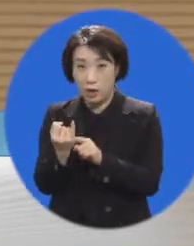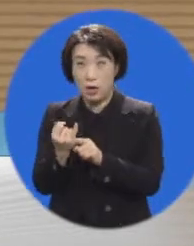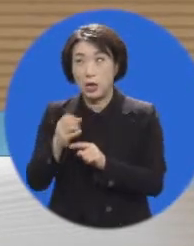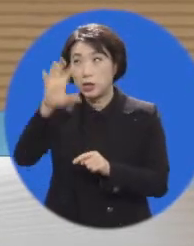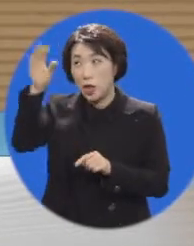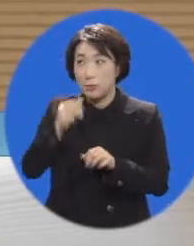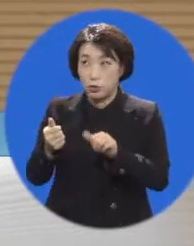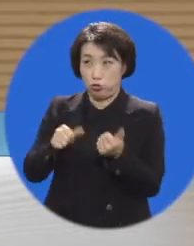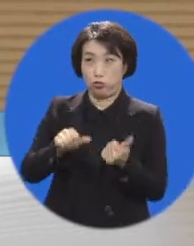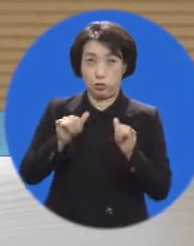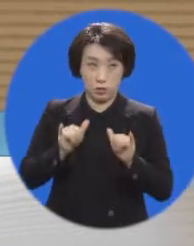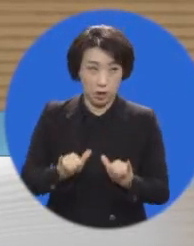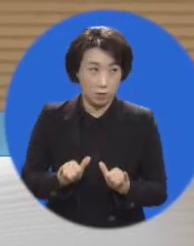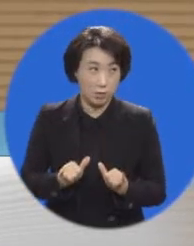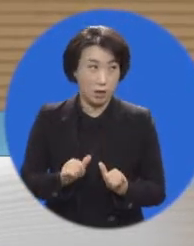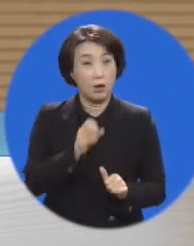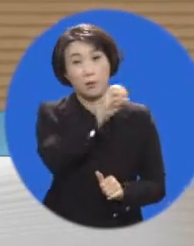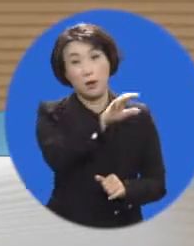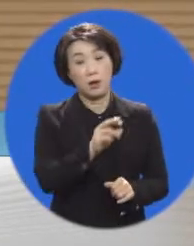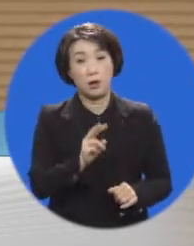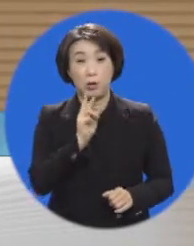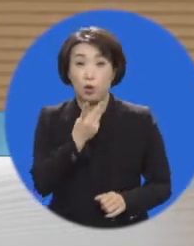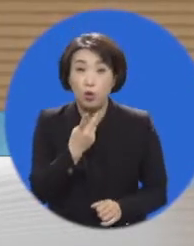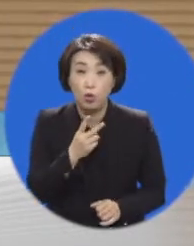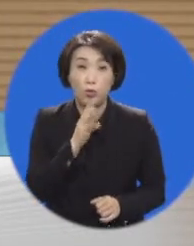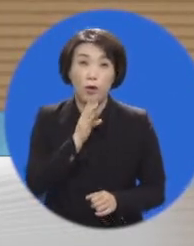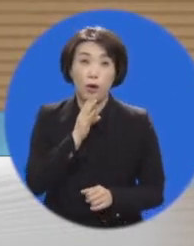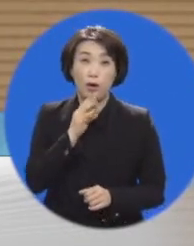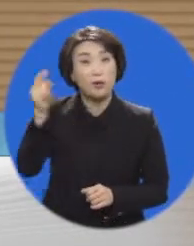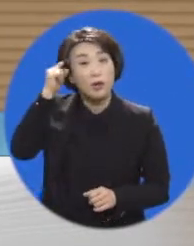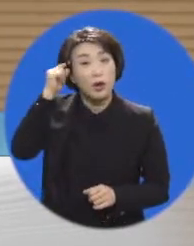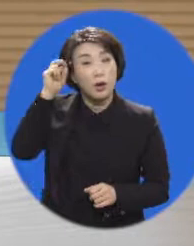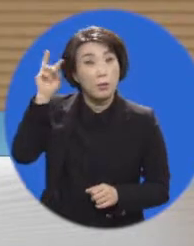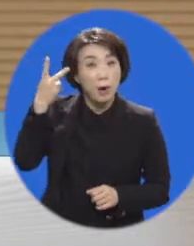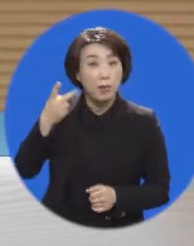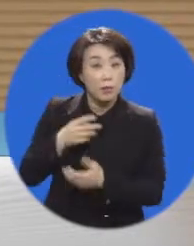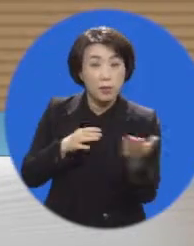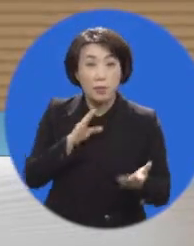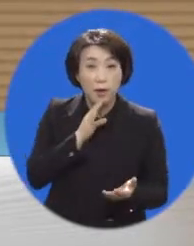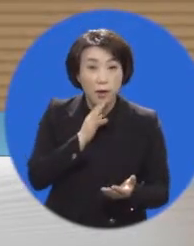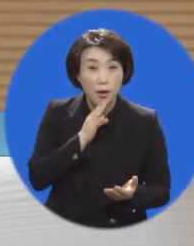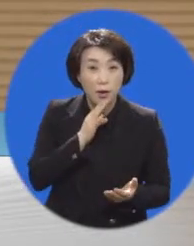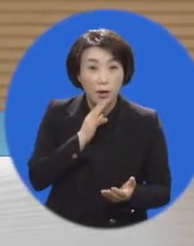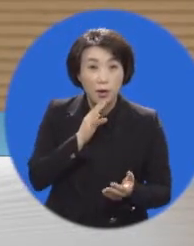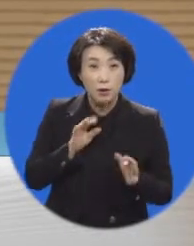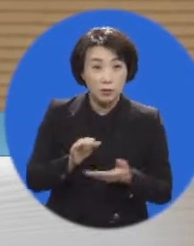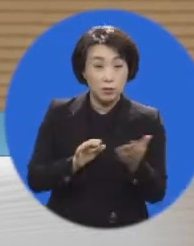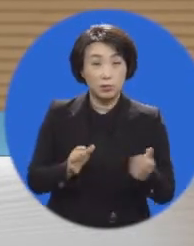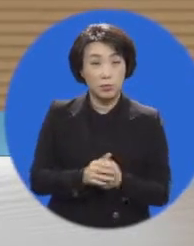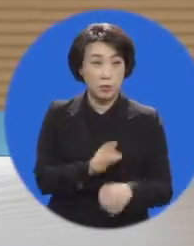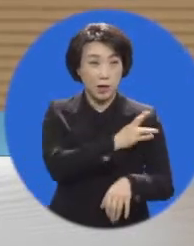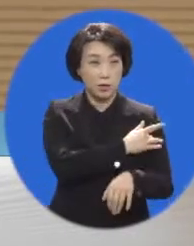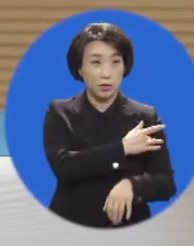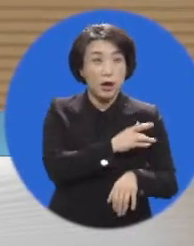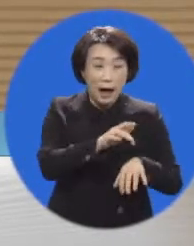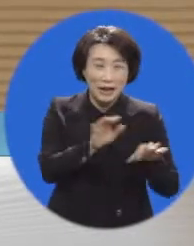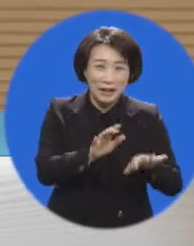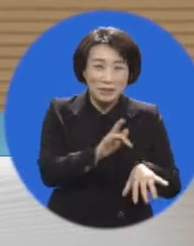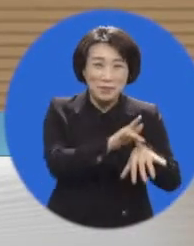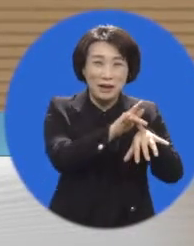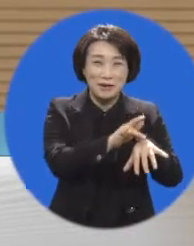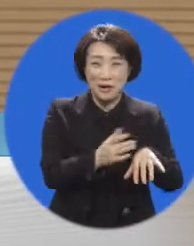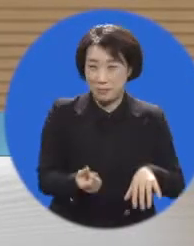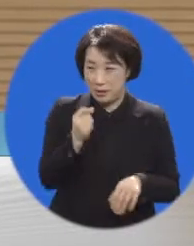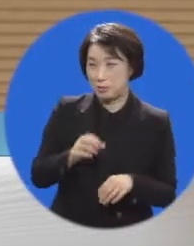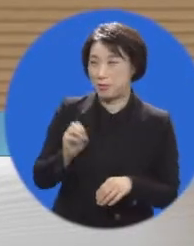먹으면 죽을까 하노라 했다. 그러니까 마귀가 바로 툭타고 아니다, 네가 먹는